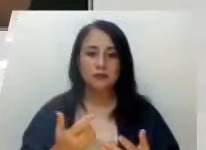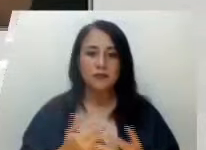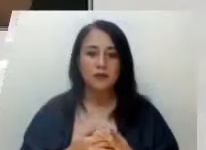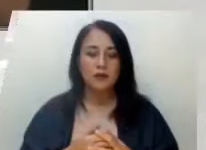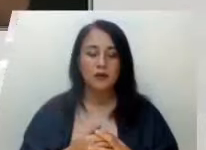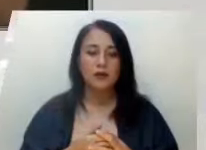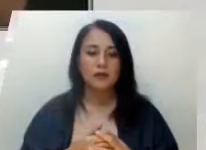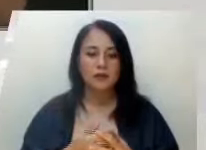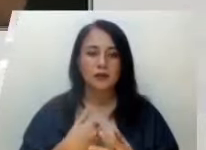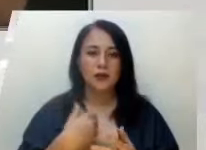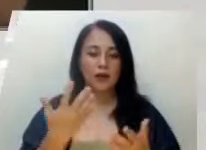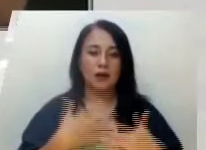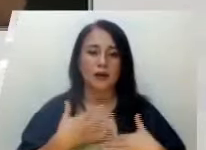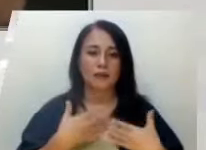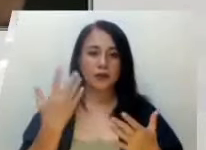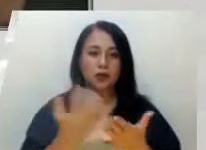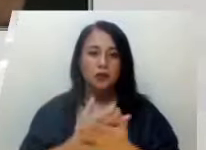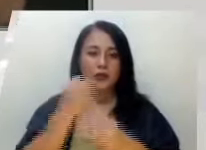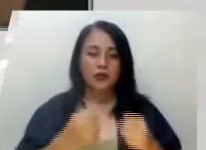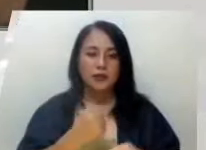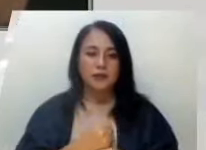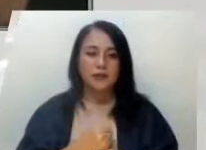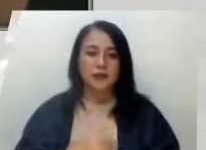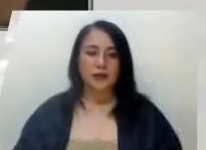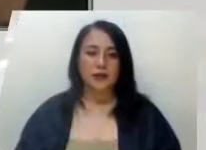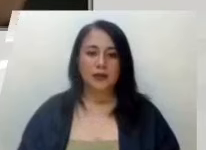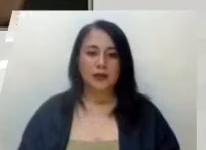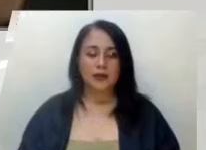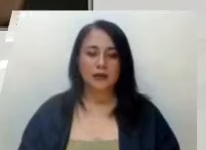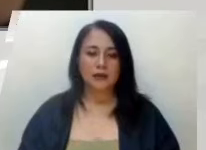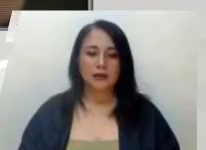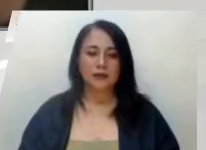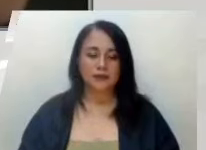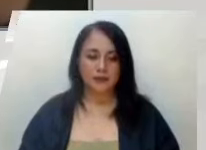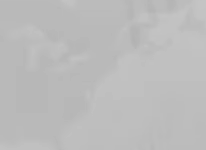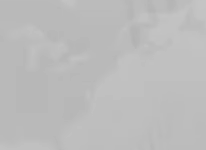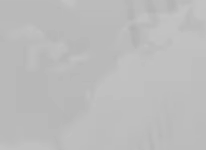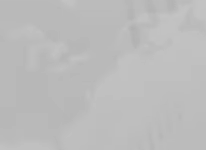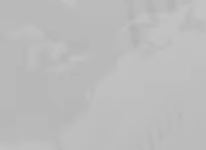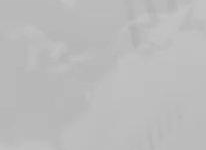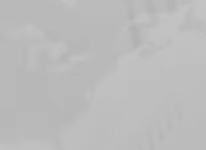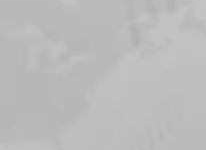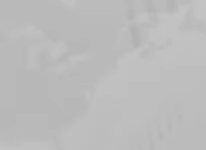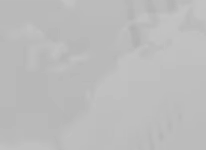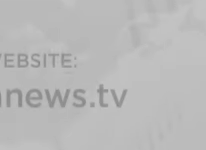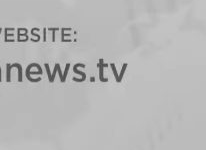Happy New Year! Maraming salamat, Argel Relator ng GMA Regional TV 1 Mindanao.